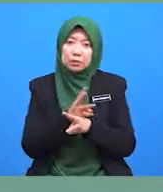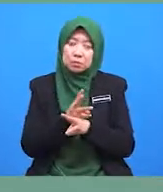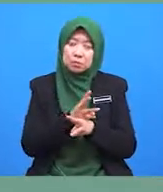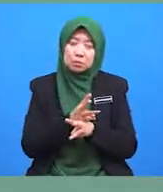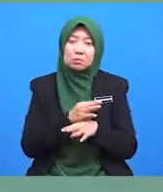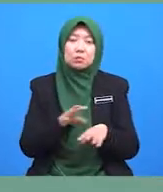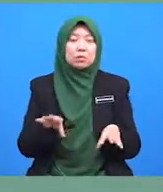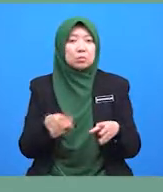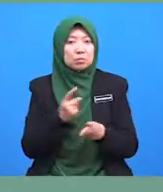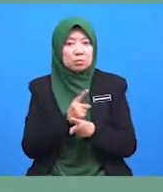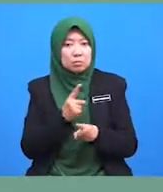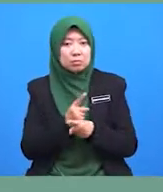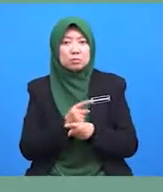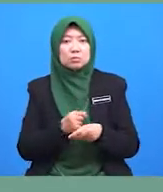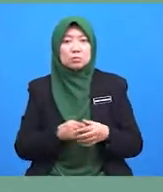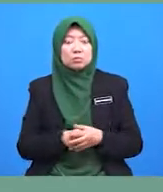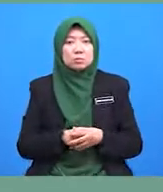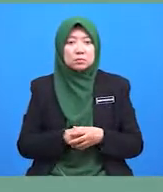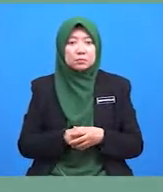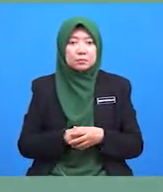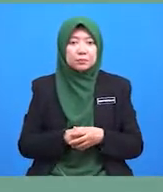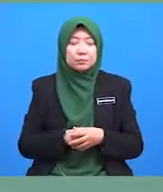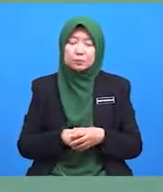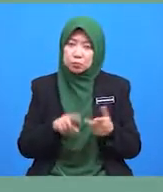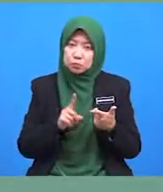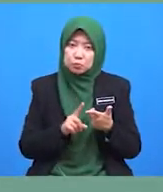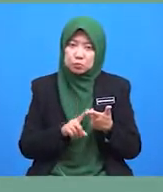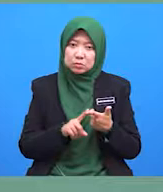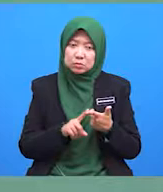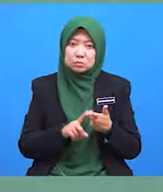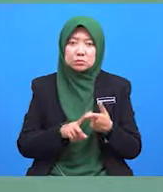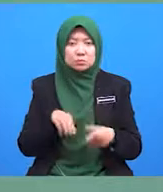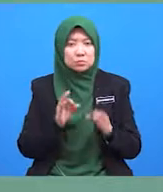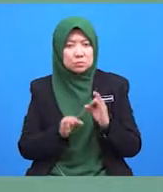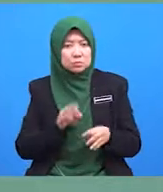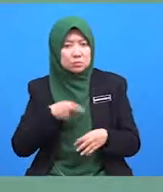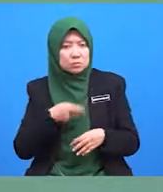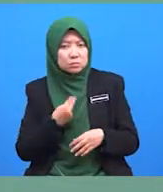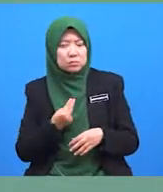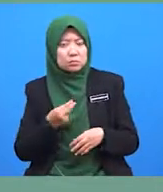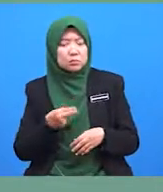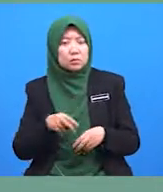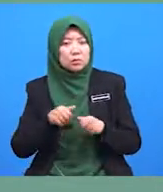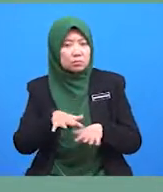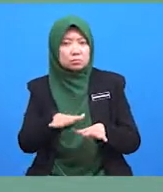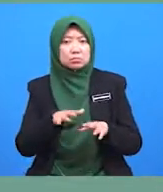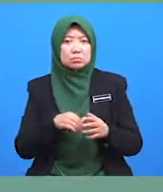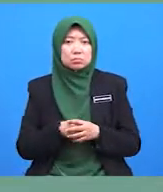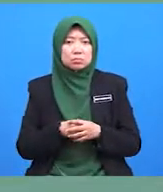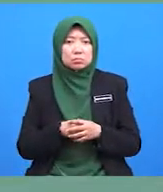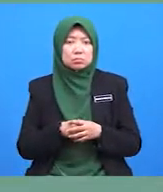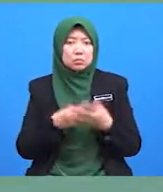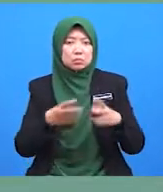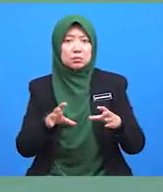pemantauan tidak berfungsi dengan betul. Yang kedua, jika intensiti arus meningkat terlalu